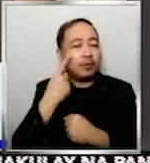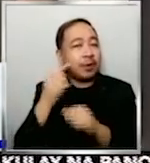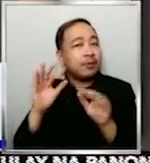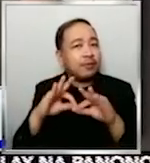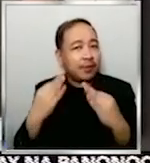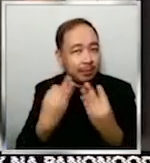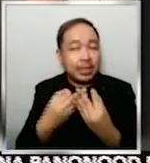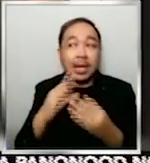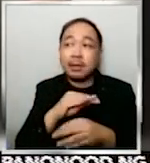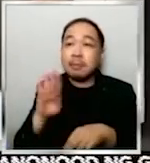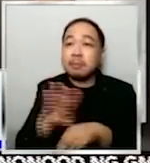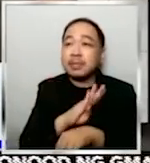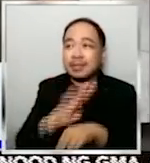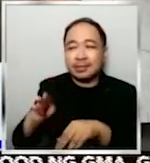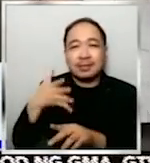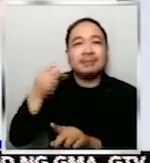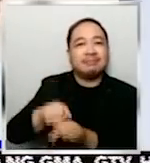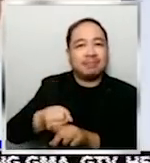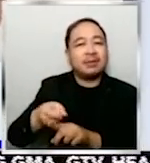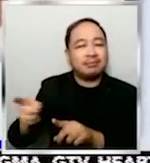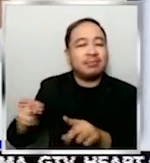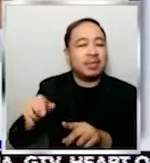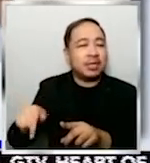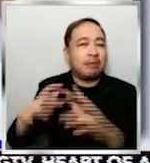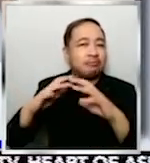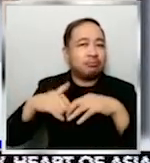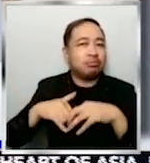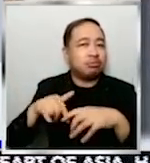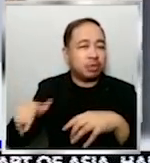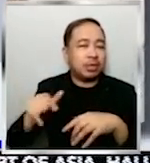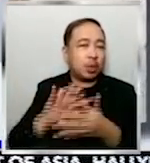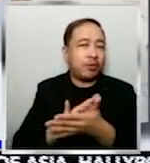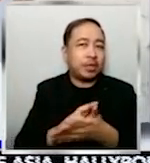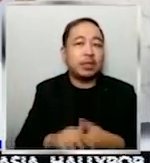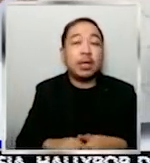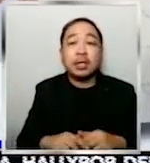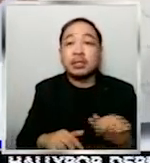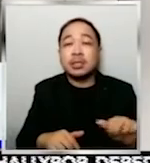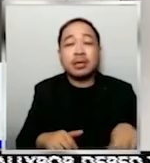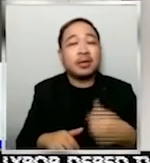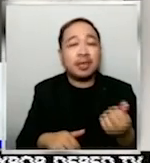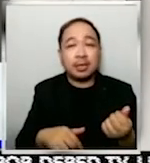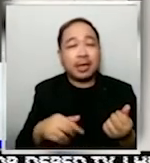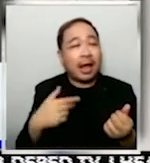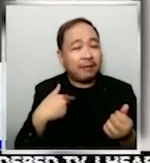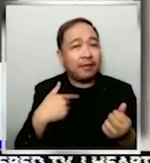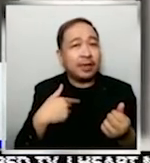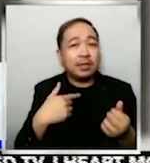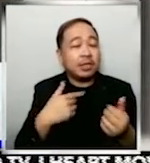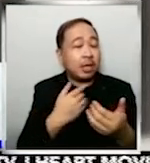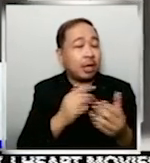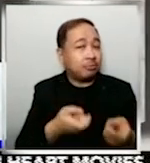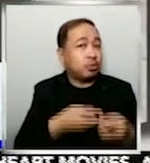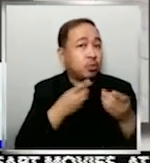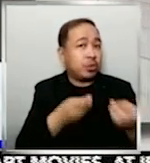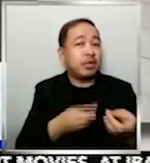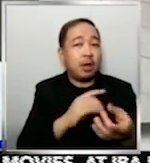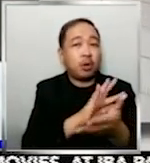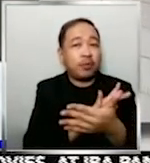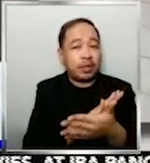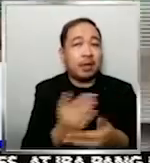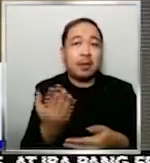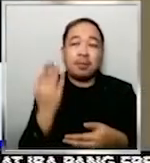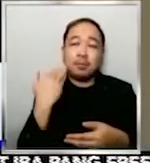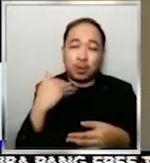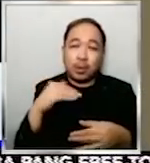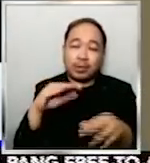Sa Marikina at San Jose del Monte, Bulacan naman, nag-turnover ng donasyong COVID-19 vaccines ng Makati LGU si dating Vice President Jejomar